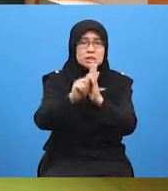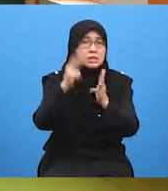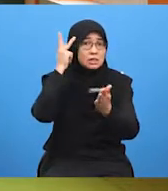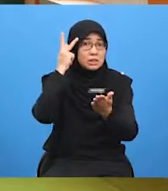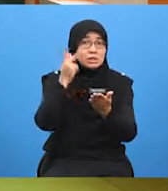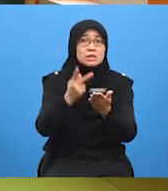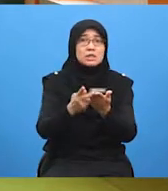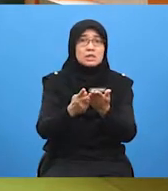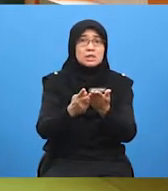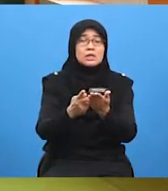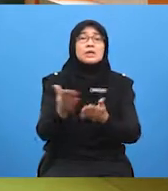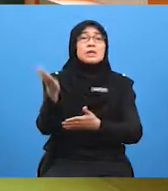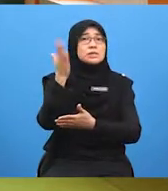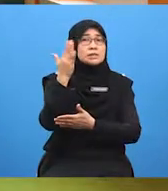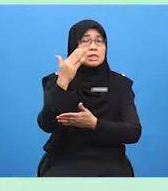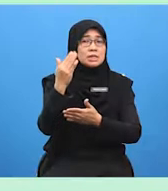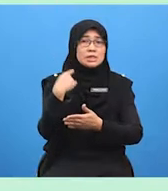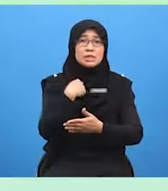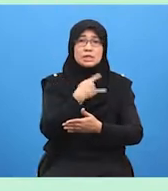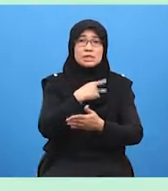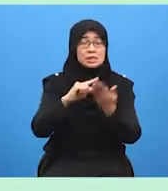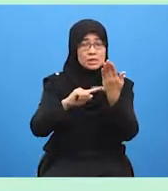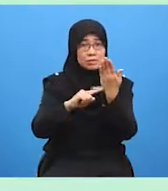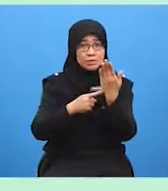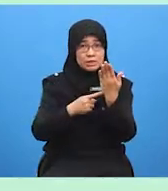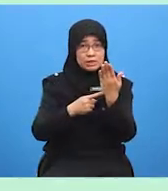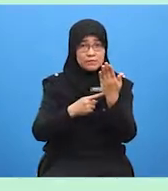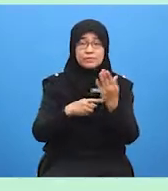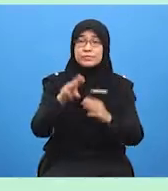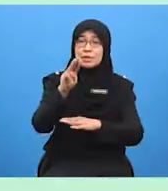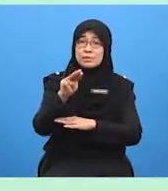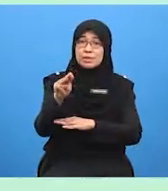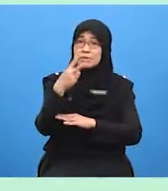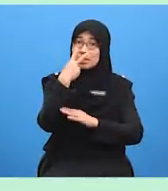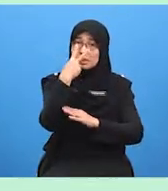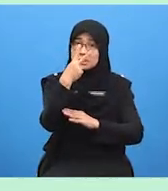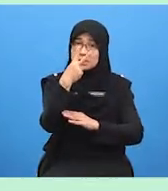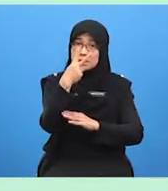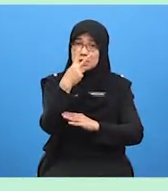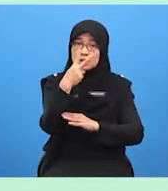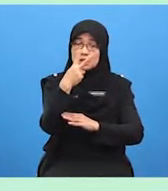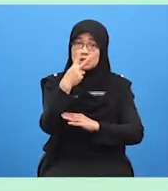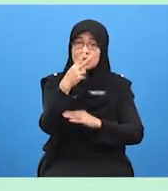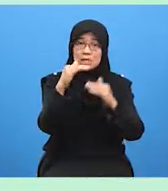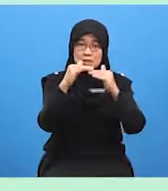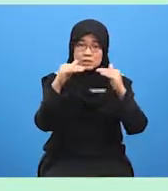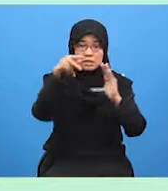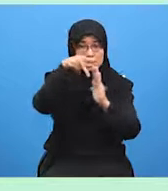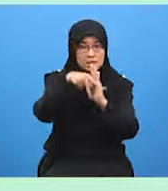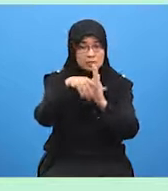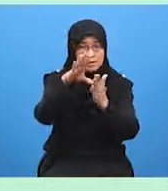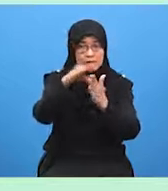mulakan pembelajaran kita pada hari ini. Murid-murid, mari kita lihat standard pembelajaran yang perlu kita